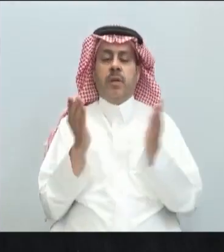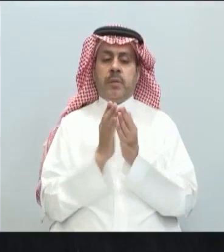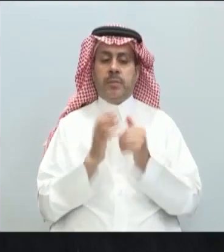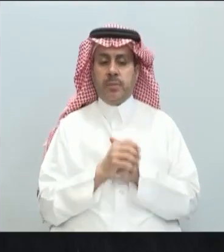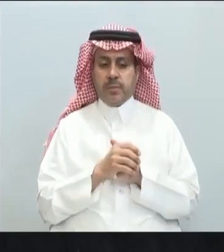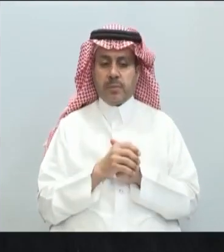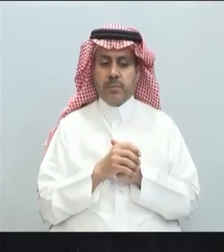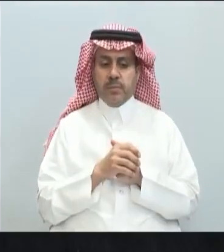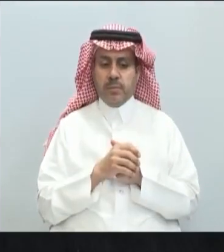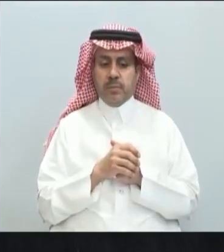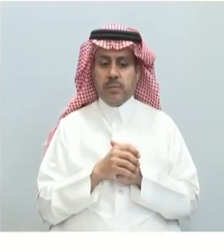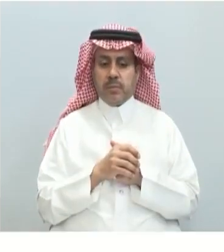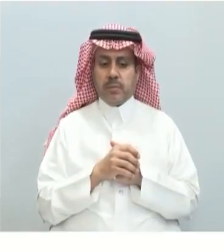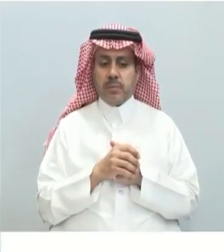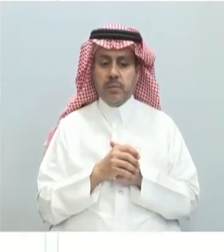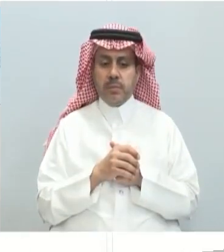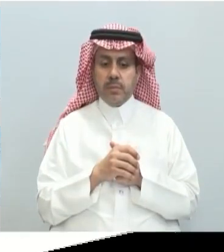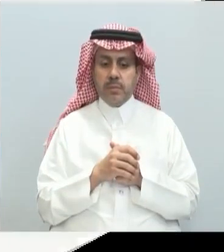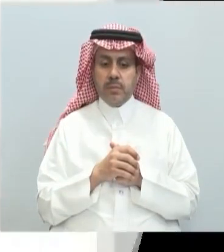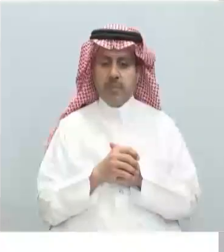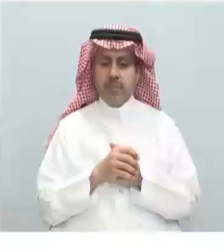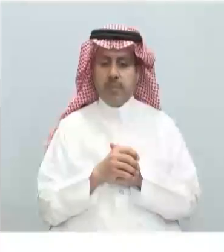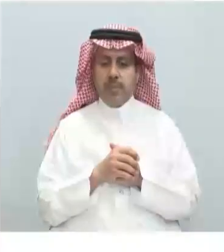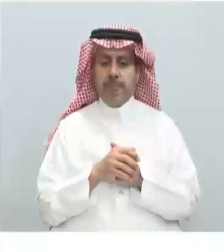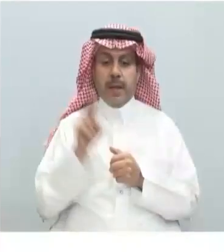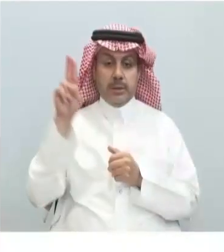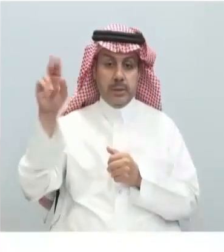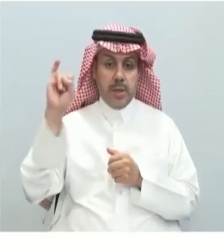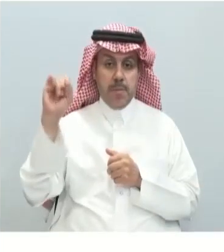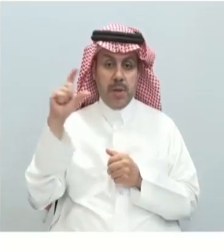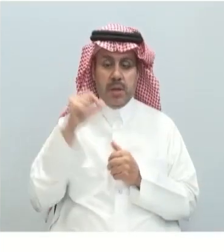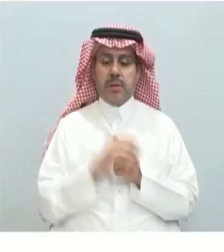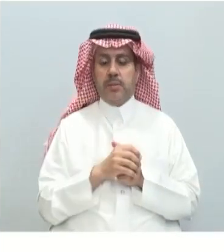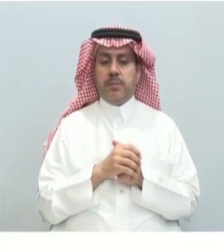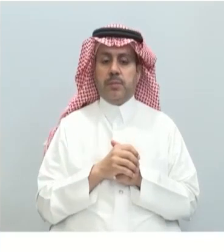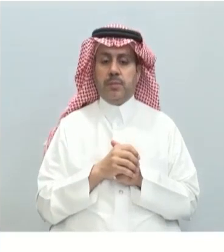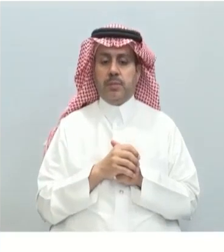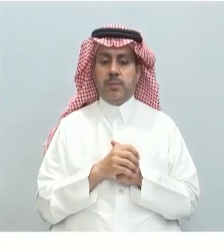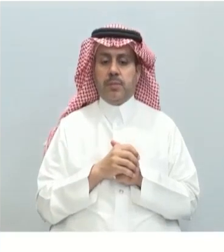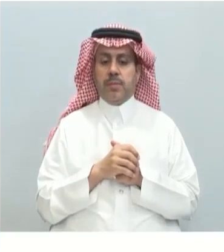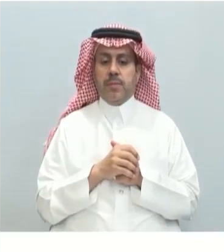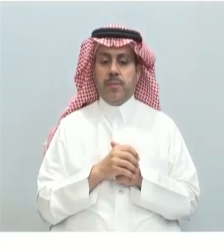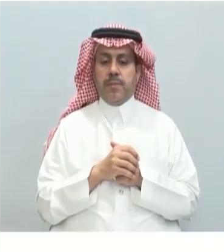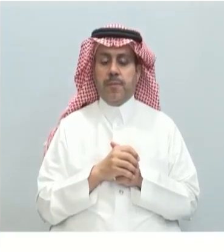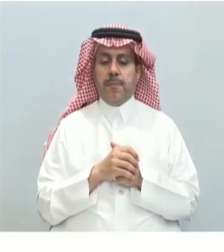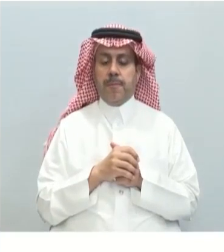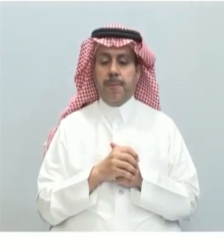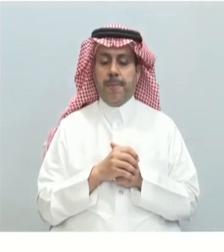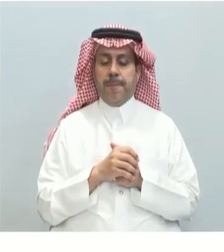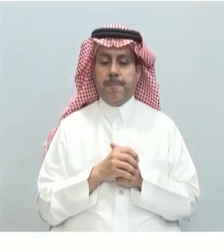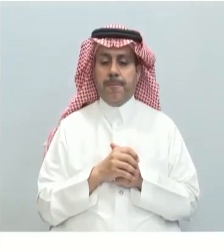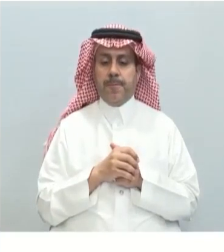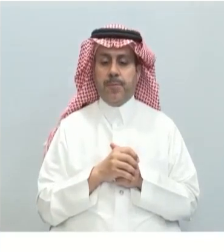المرسومه لدرس اتي واياكم ايها الطلاب لهذا المدخل وهذا التمهيد والتوطيه للدخول